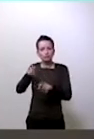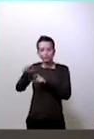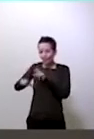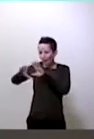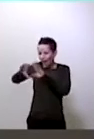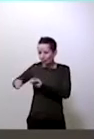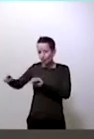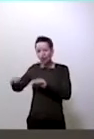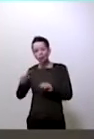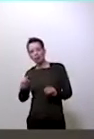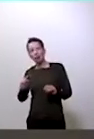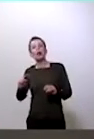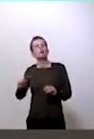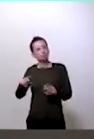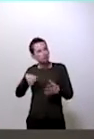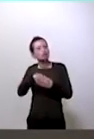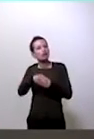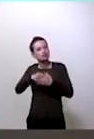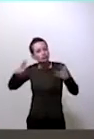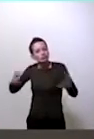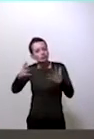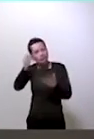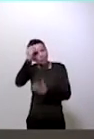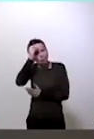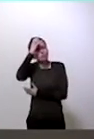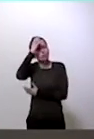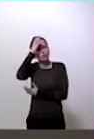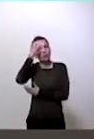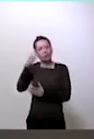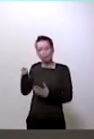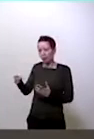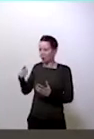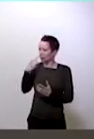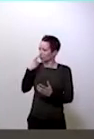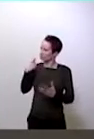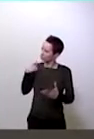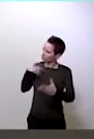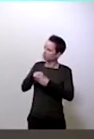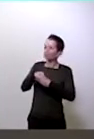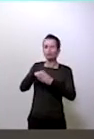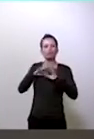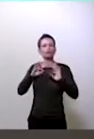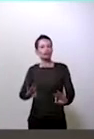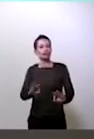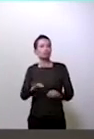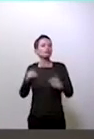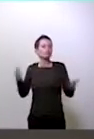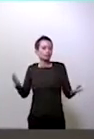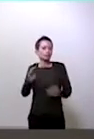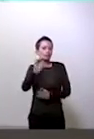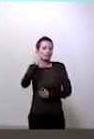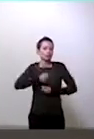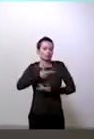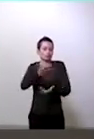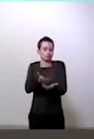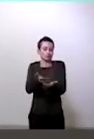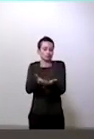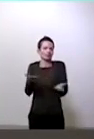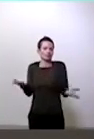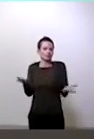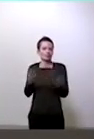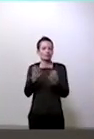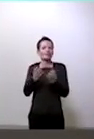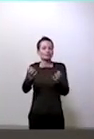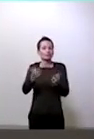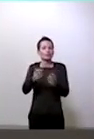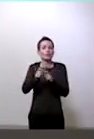leur conception pour qu'ils puissent y trouver leur juste place. Voilà les propos préliminaires que je souhaitais faire devant vous avant